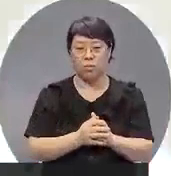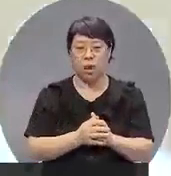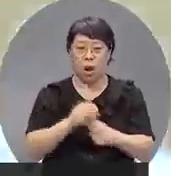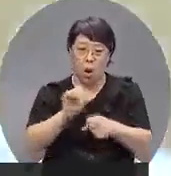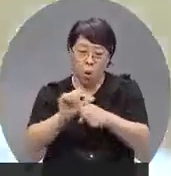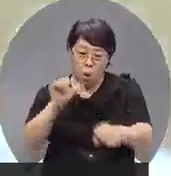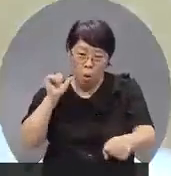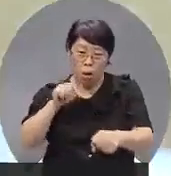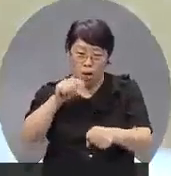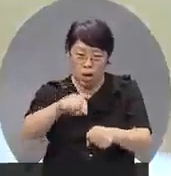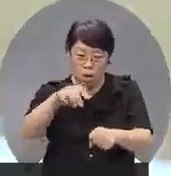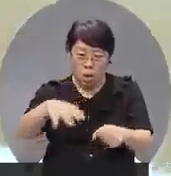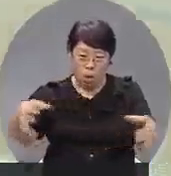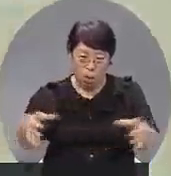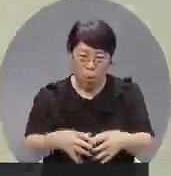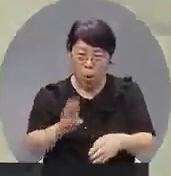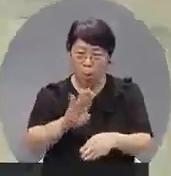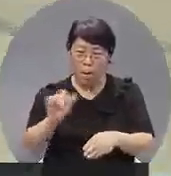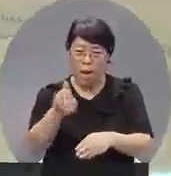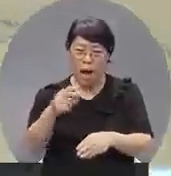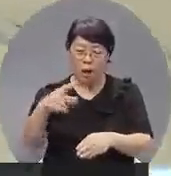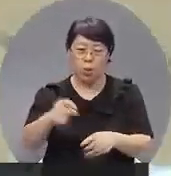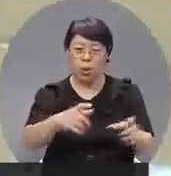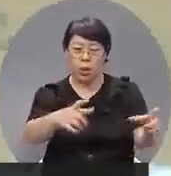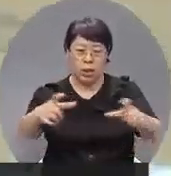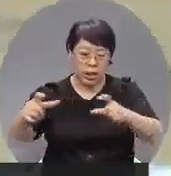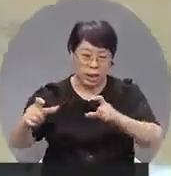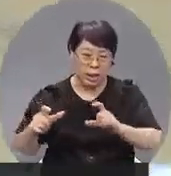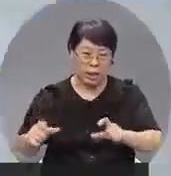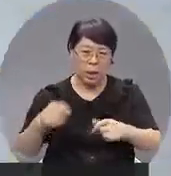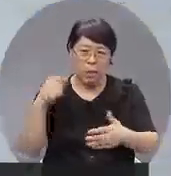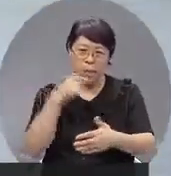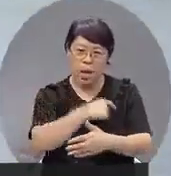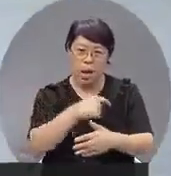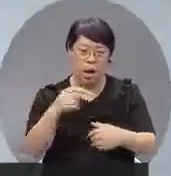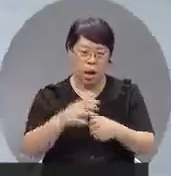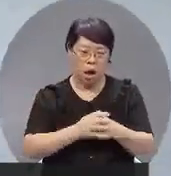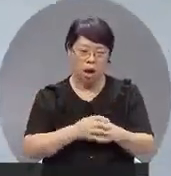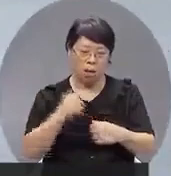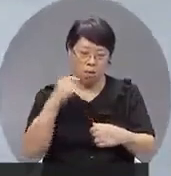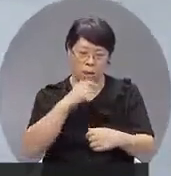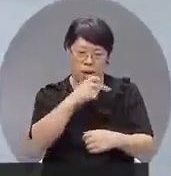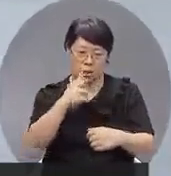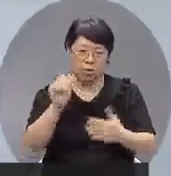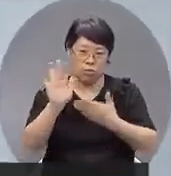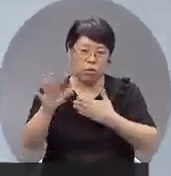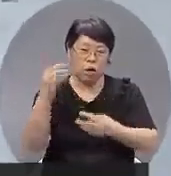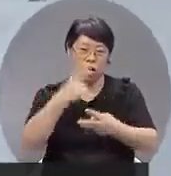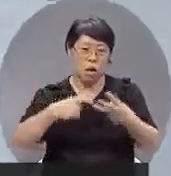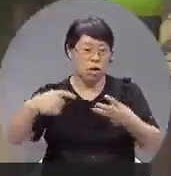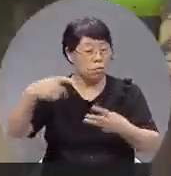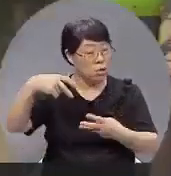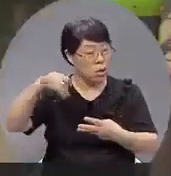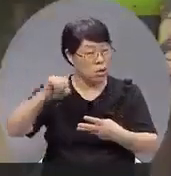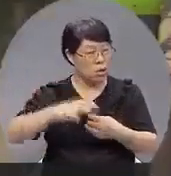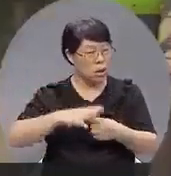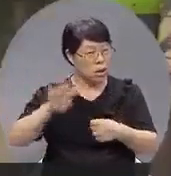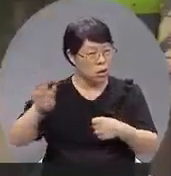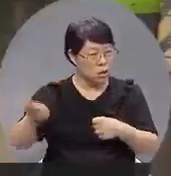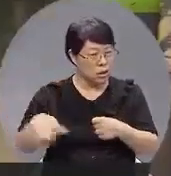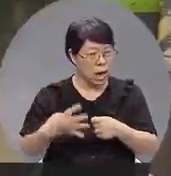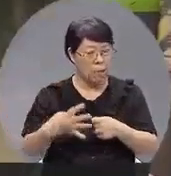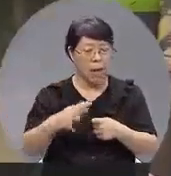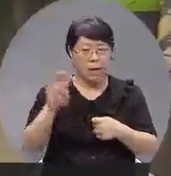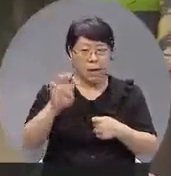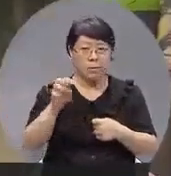5년 전 이곳을 포함해 비하동 일대가 수해로 24억 넘는 침수 피해를 본 뒤 청주시는 이듬해부터 439억